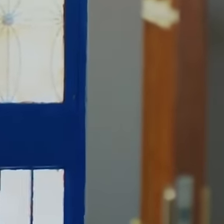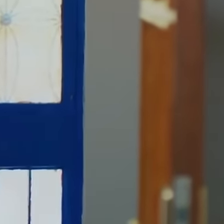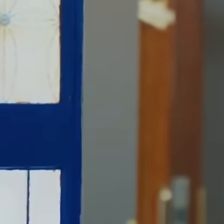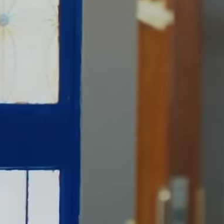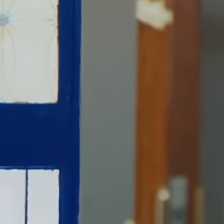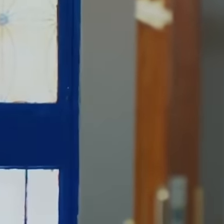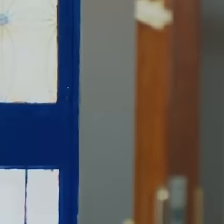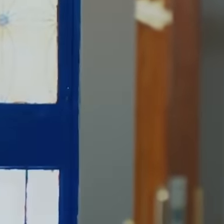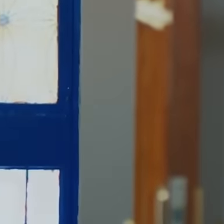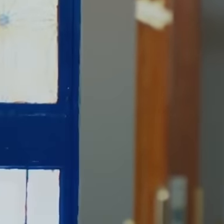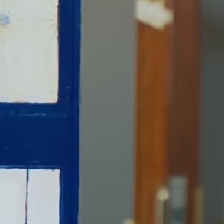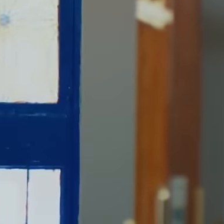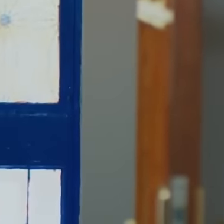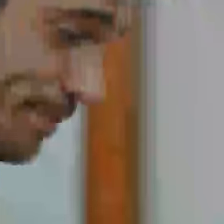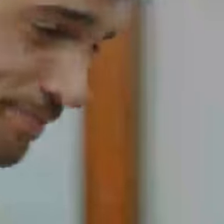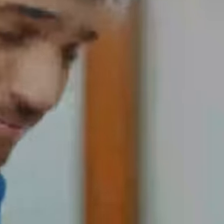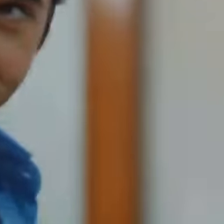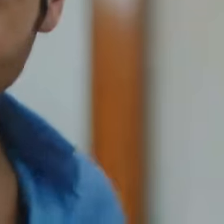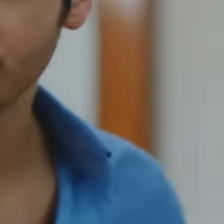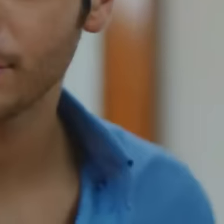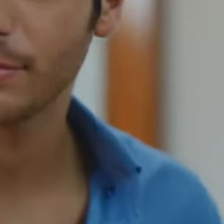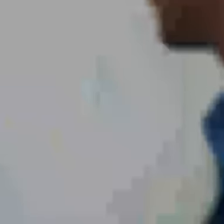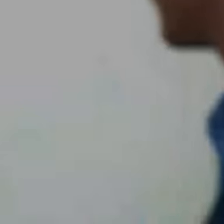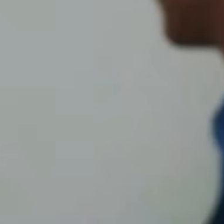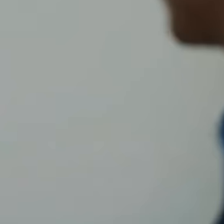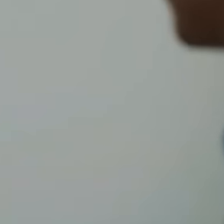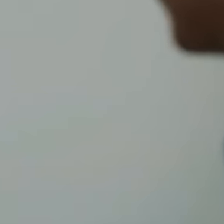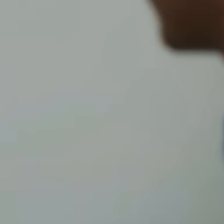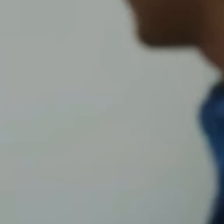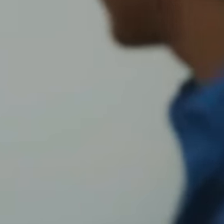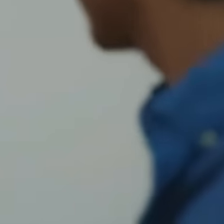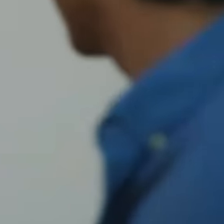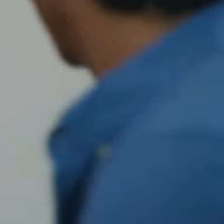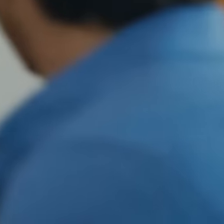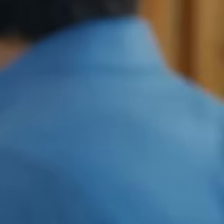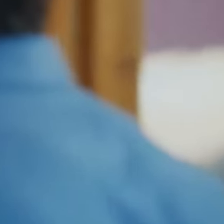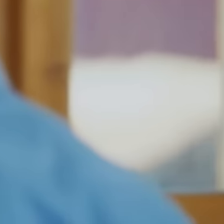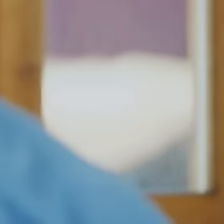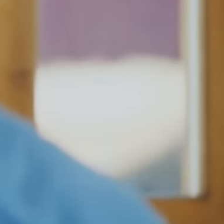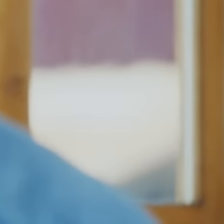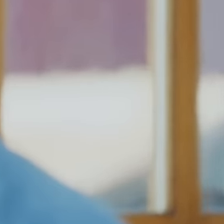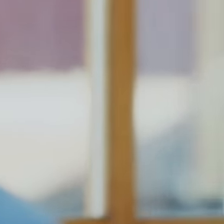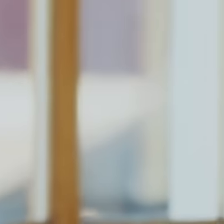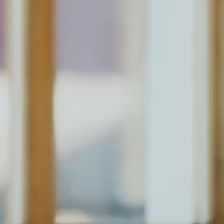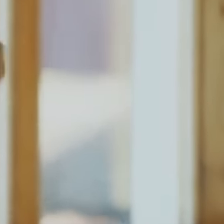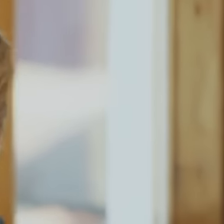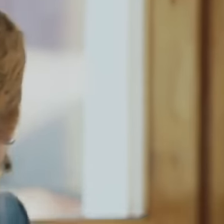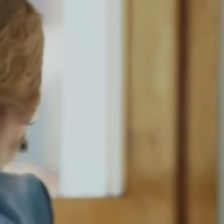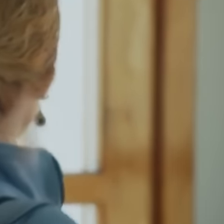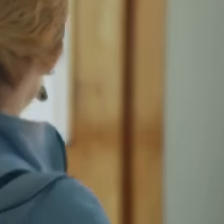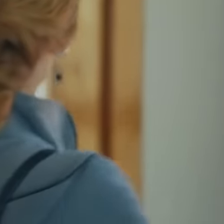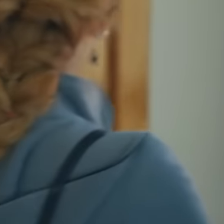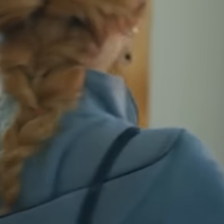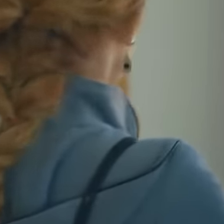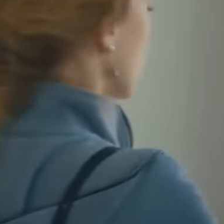Camlı demir kapı arkalarından kapandı. Tarık yarı güler bakışla Itır'a döndü. Itır kızgın